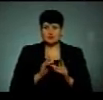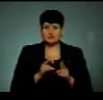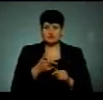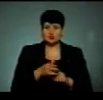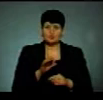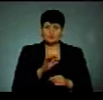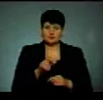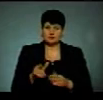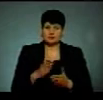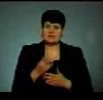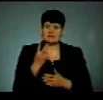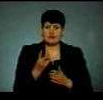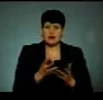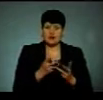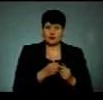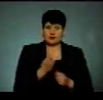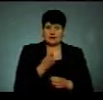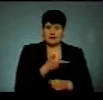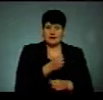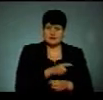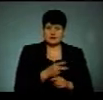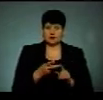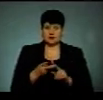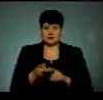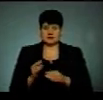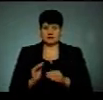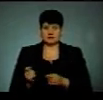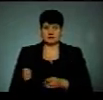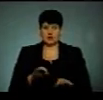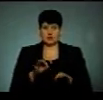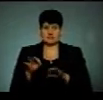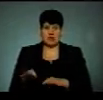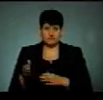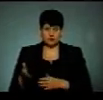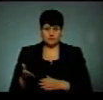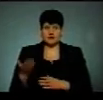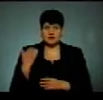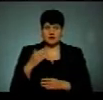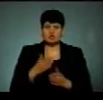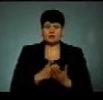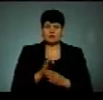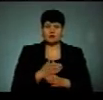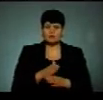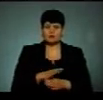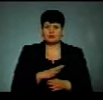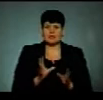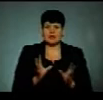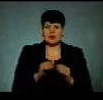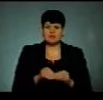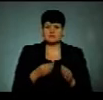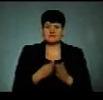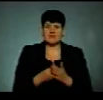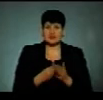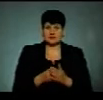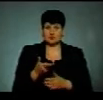споживачі мають два рахунки – один за газ, другий за його доставку. Раніше послуга розподілу нараховувалася разом з вартістю